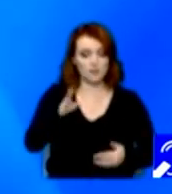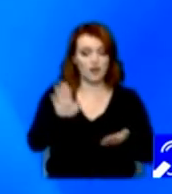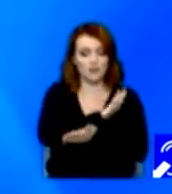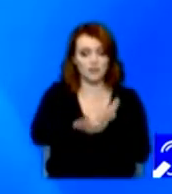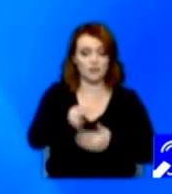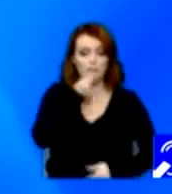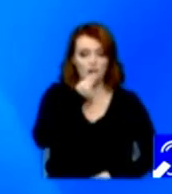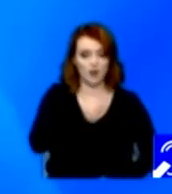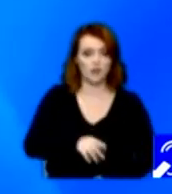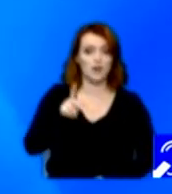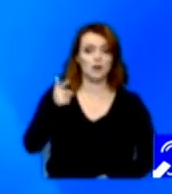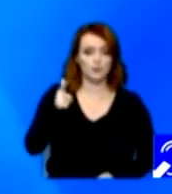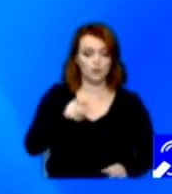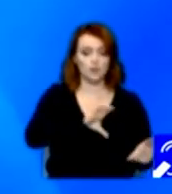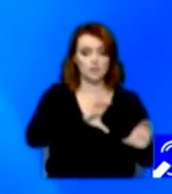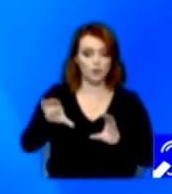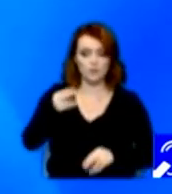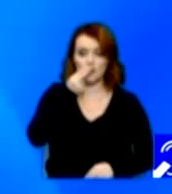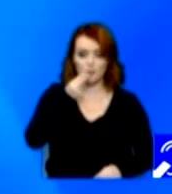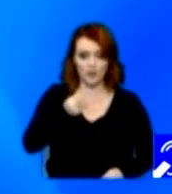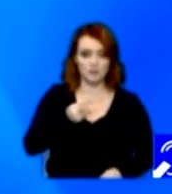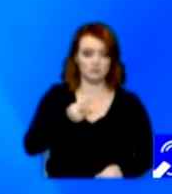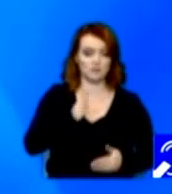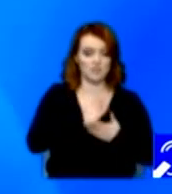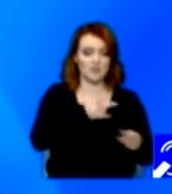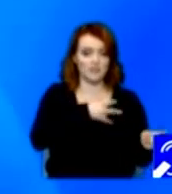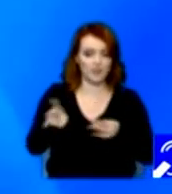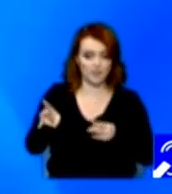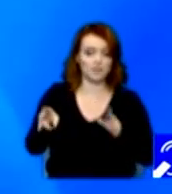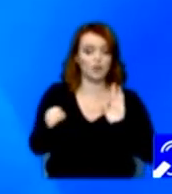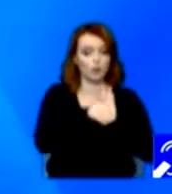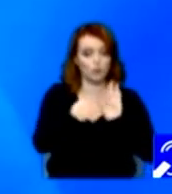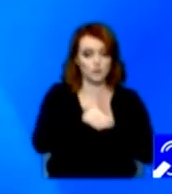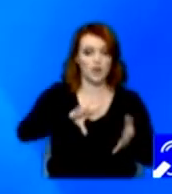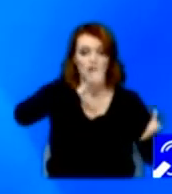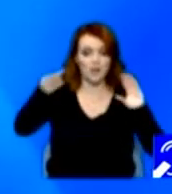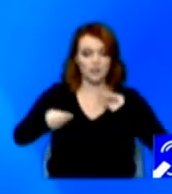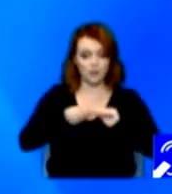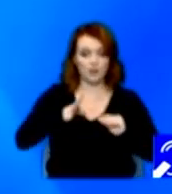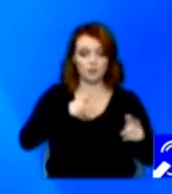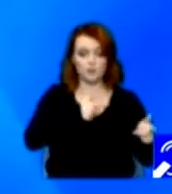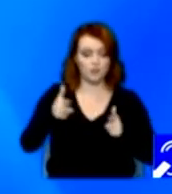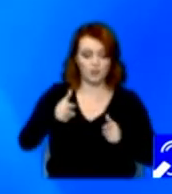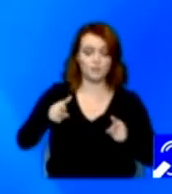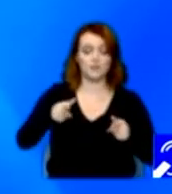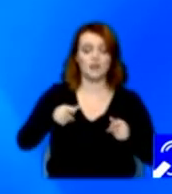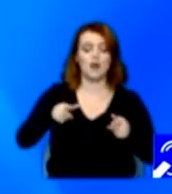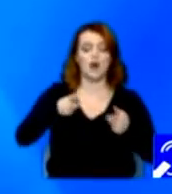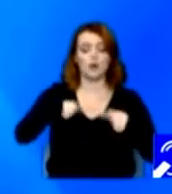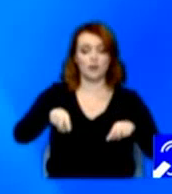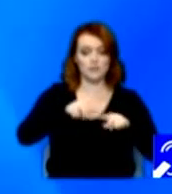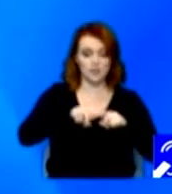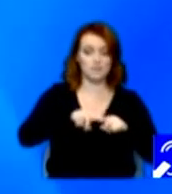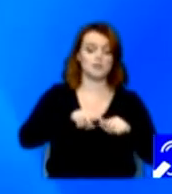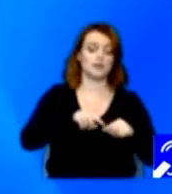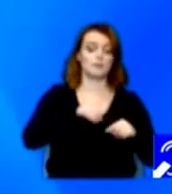produselor sau orice siguranța alimentelor este afectată de corupție evaluarea sa făcut la agenția națională pentru siguranța alimentelor